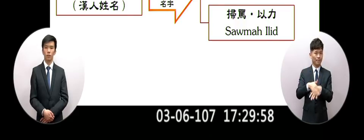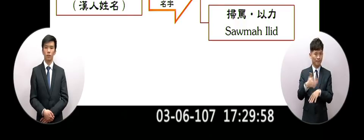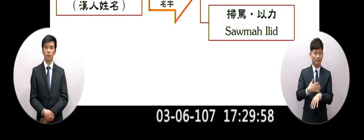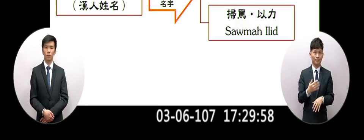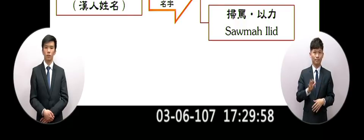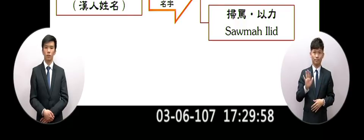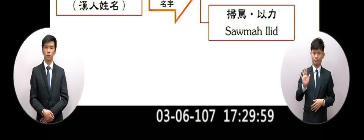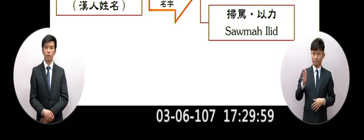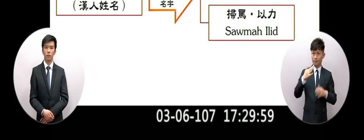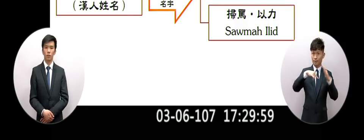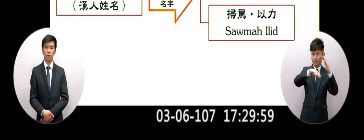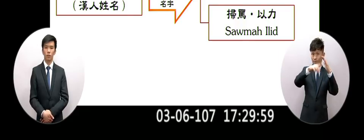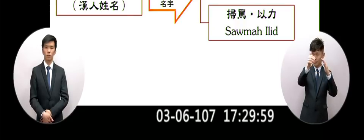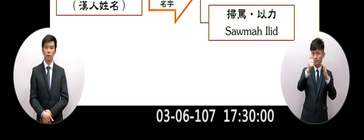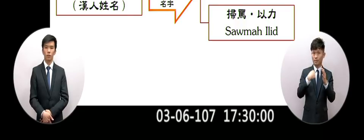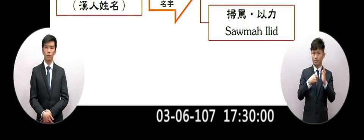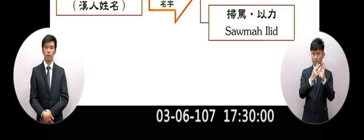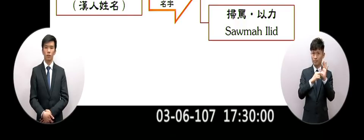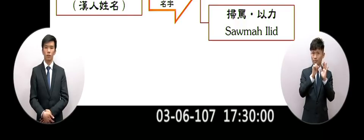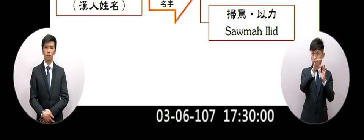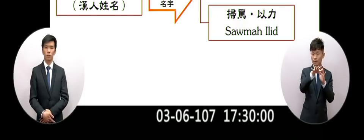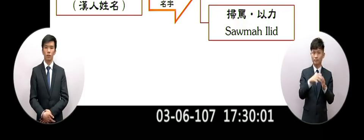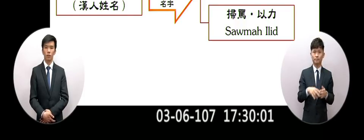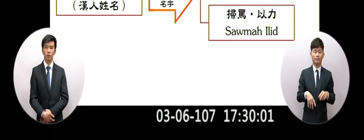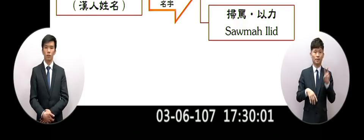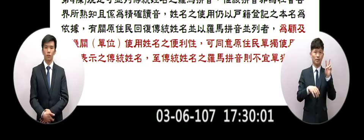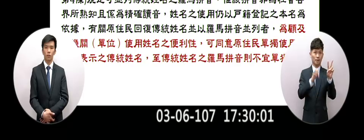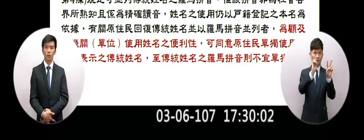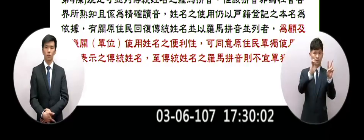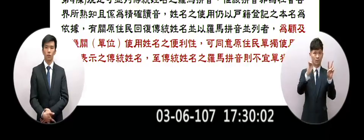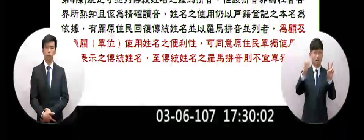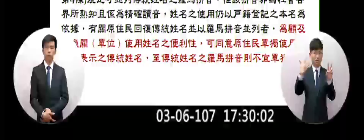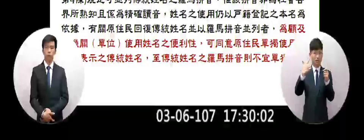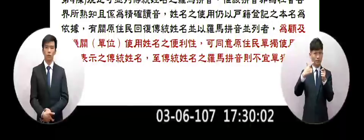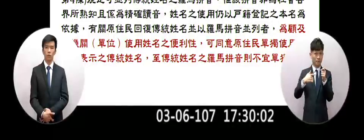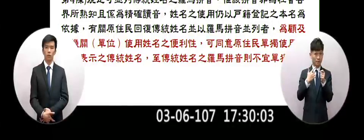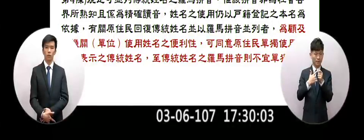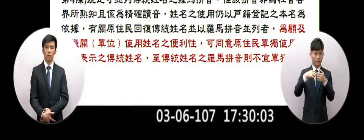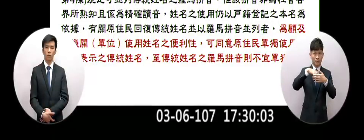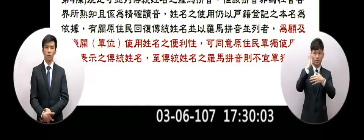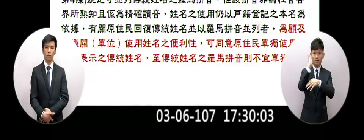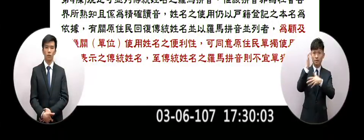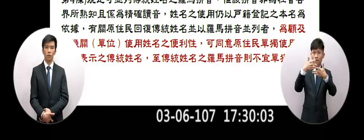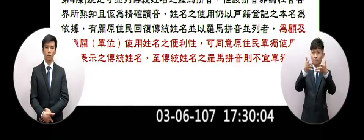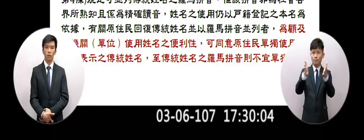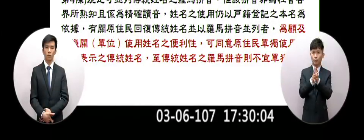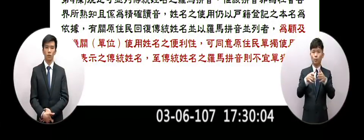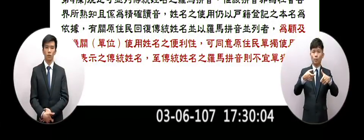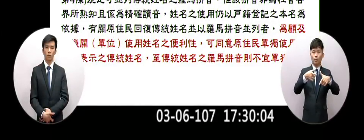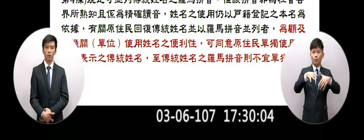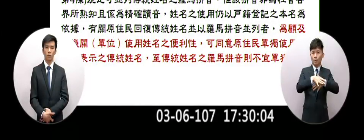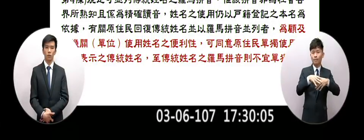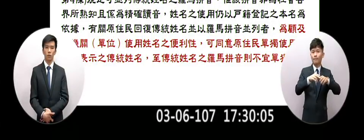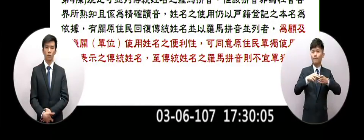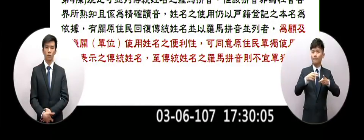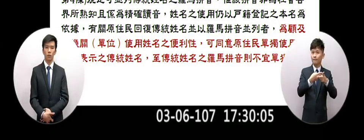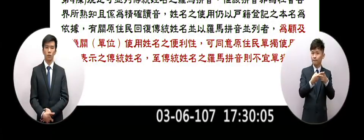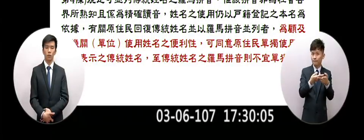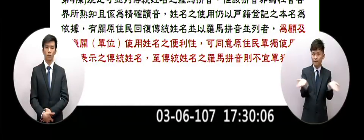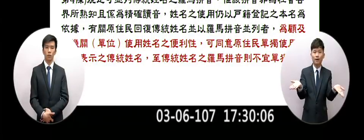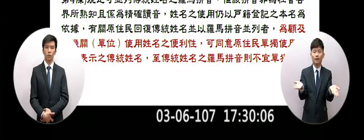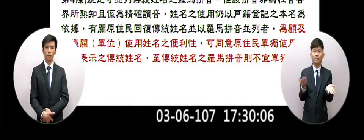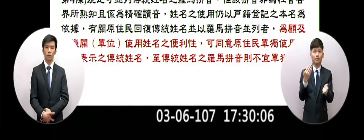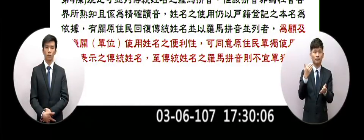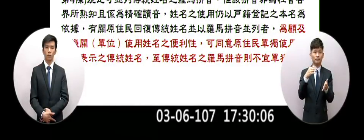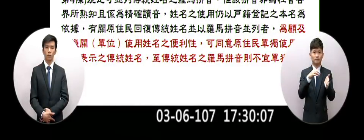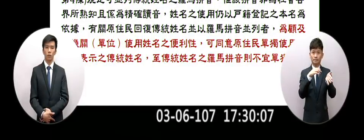是我要告诉院长，偏偏在2006年内政部发了一个函释，这个凡事